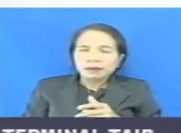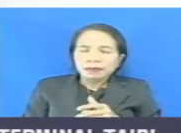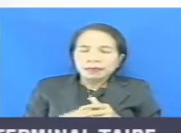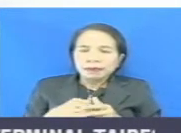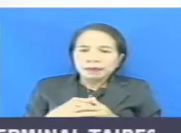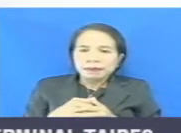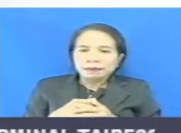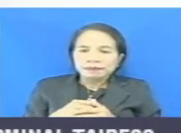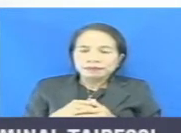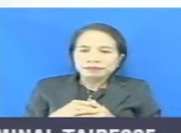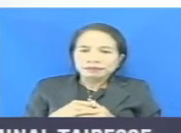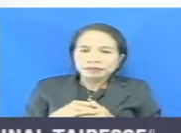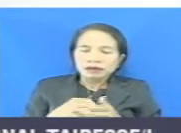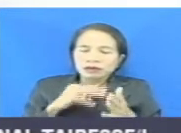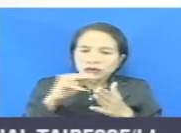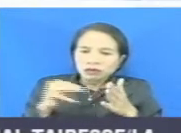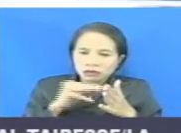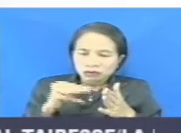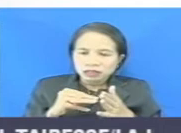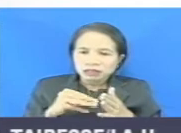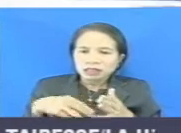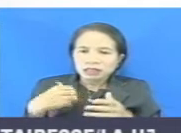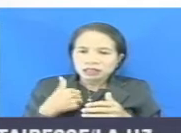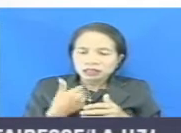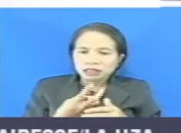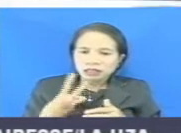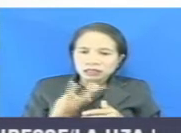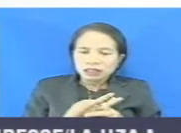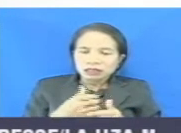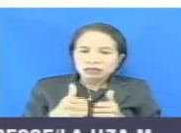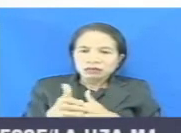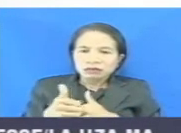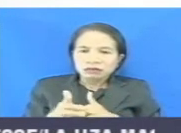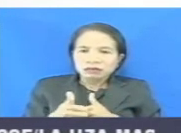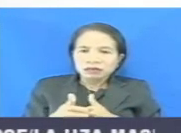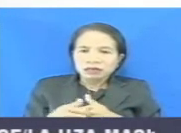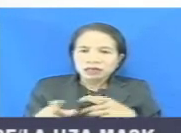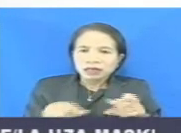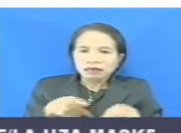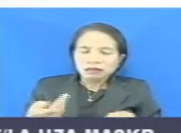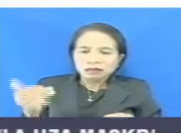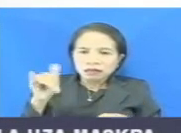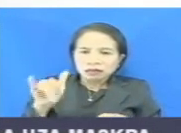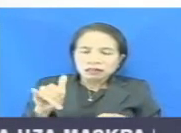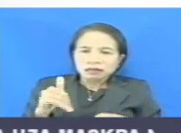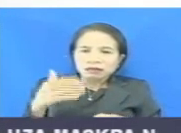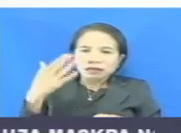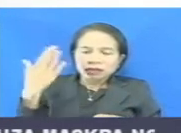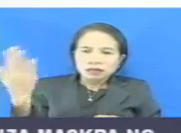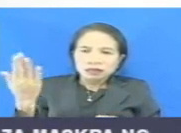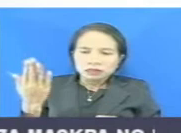ita notisia dalam barak ita hatete ita tuir maka ida nebe maka narsaret maje emasir nebe iha